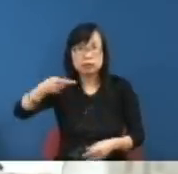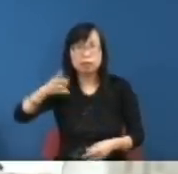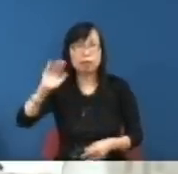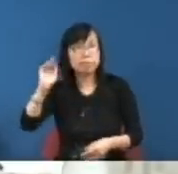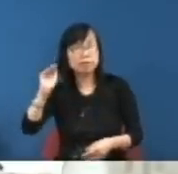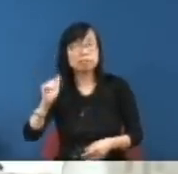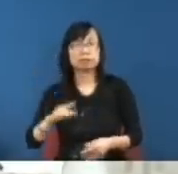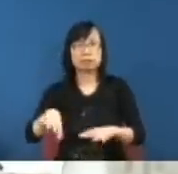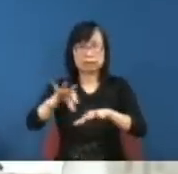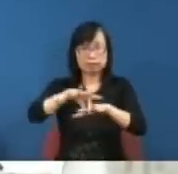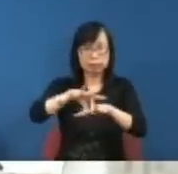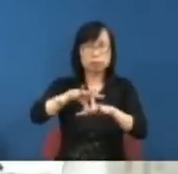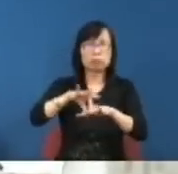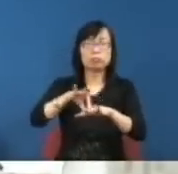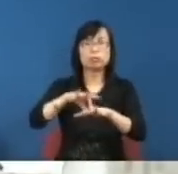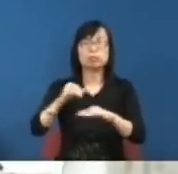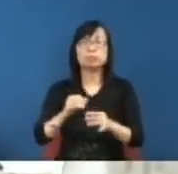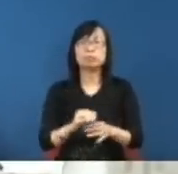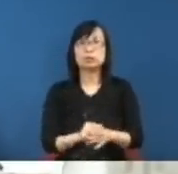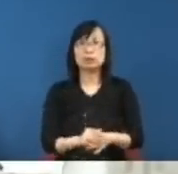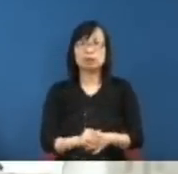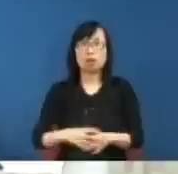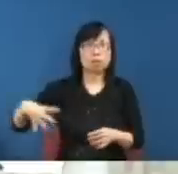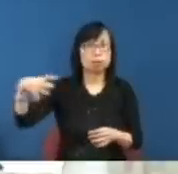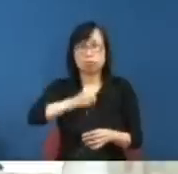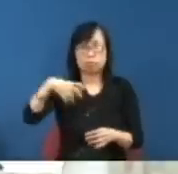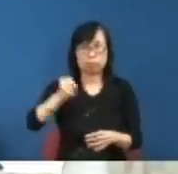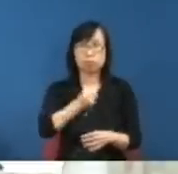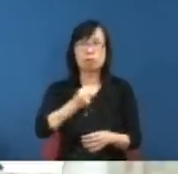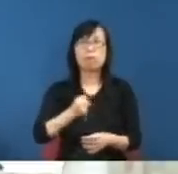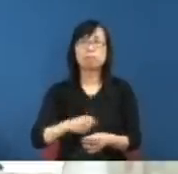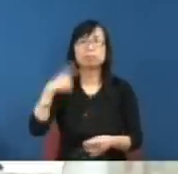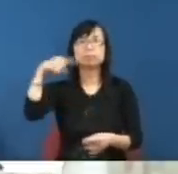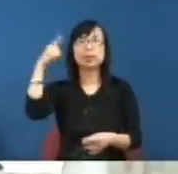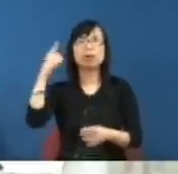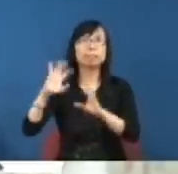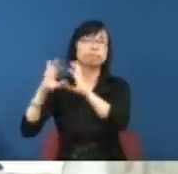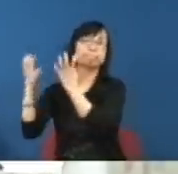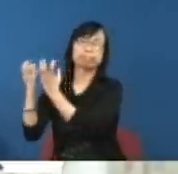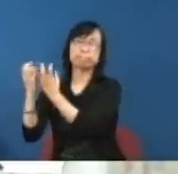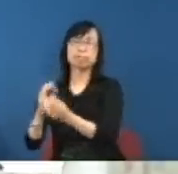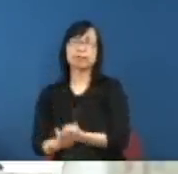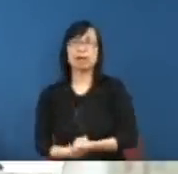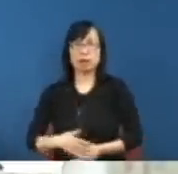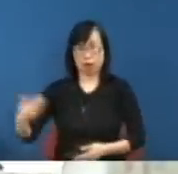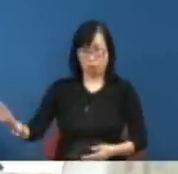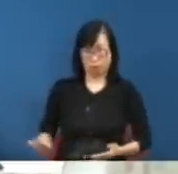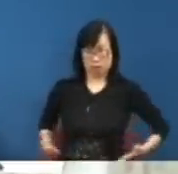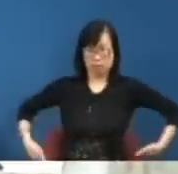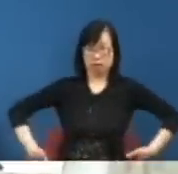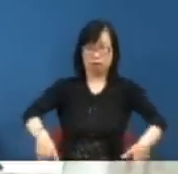一個金融寡頭壟斷統治嘅美國嘅體制。由華爾街開